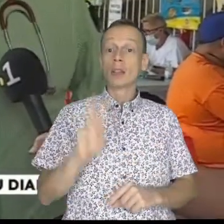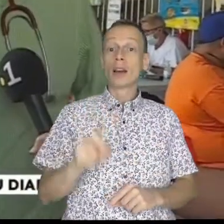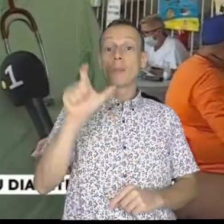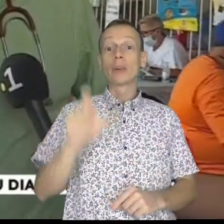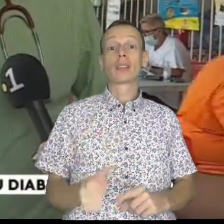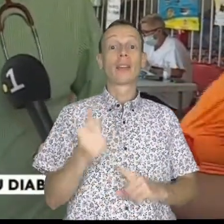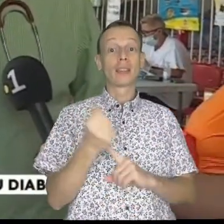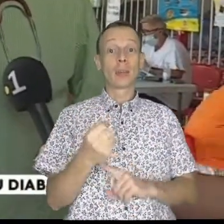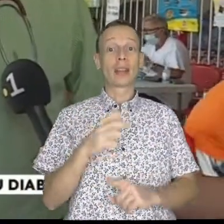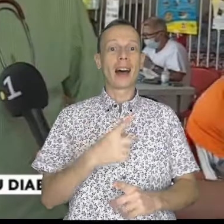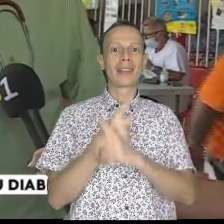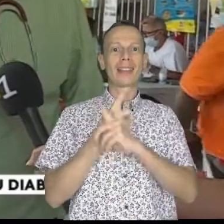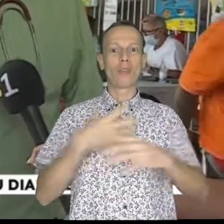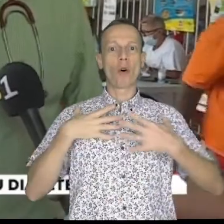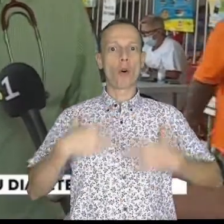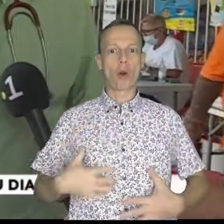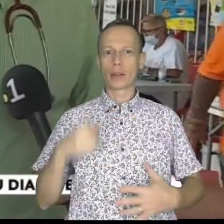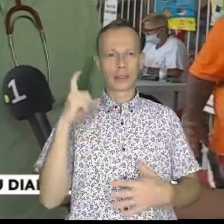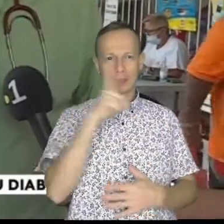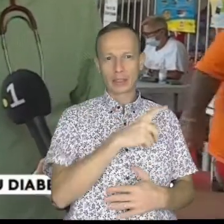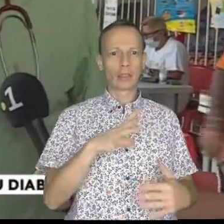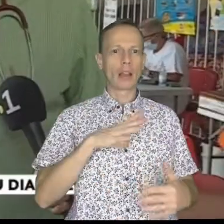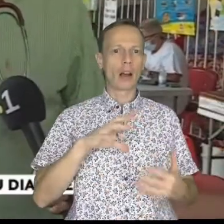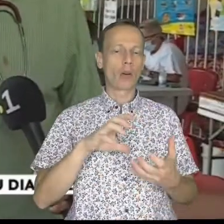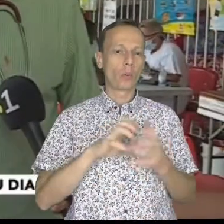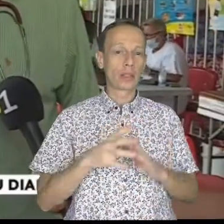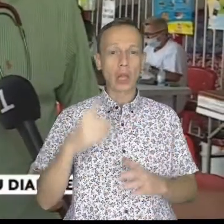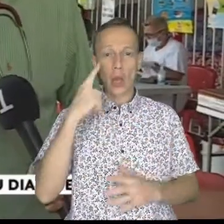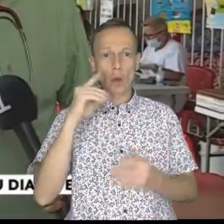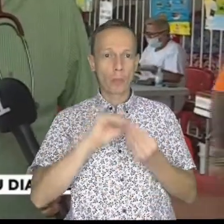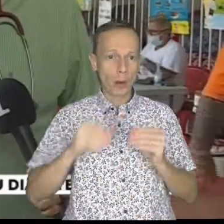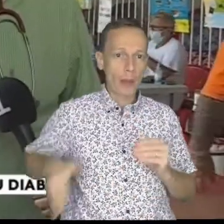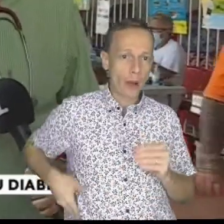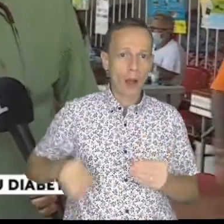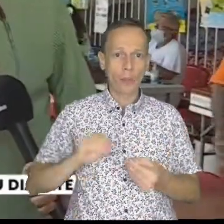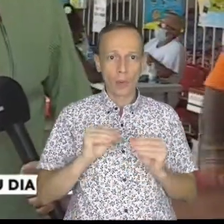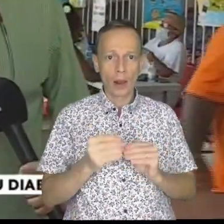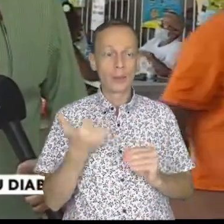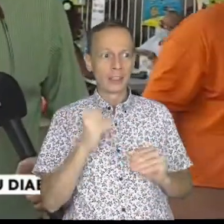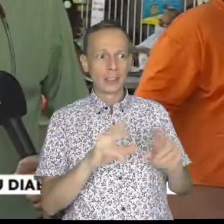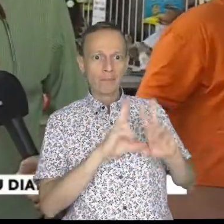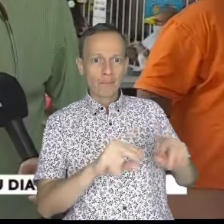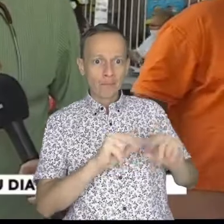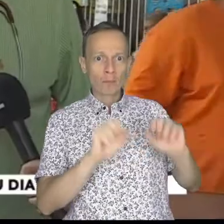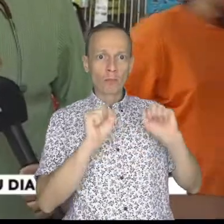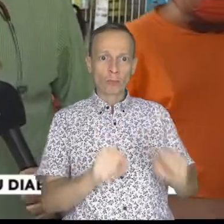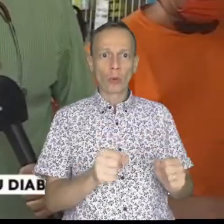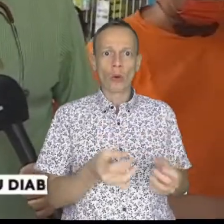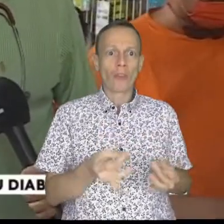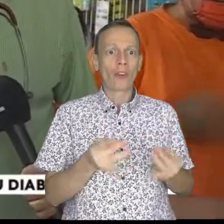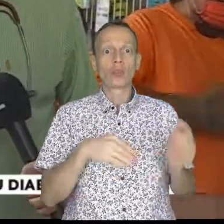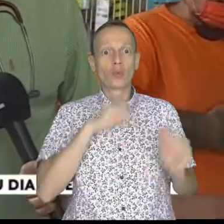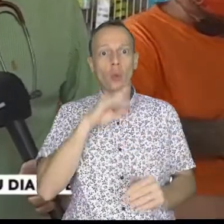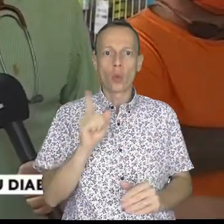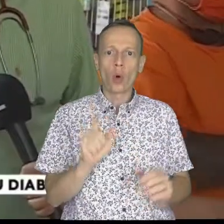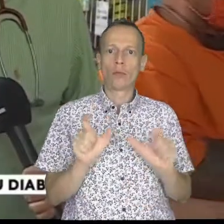immunitaires diminuées. Ça fait partie des complications avec l'œil, le rein, etc. Mais s'ils ont été bien éduqués, ils passent cette transition beaucoup mieux. Actuellement,